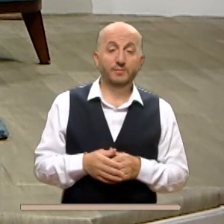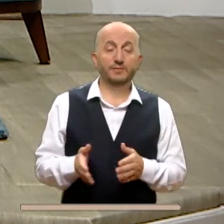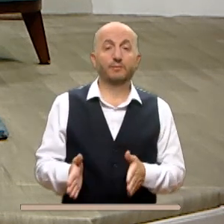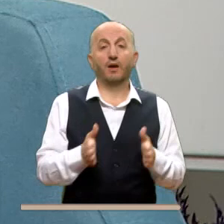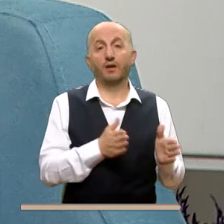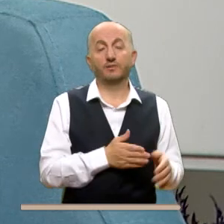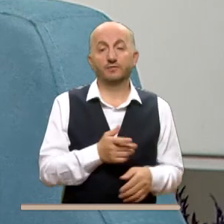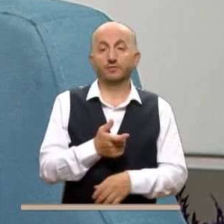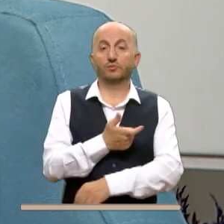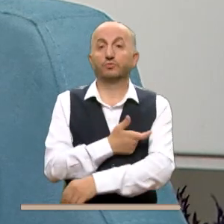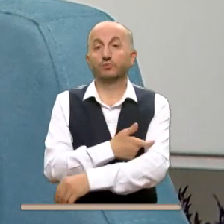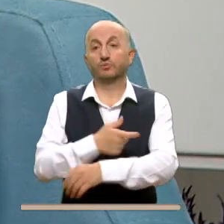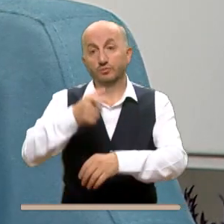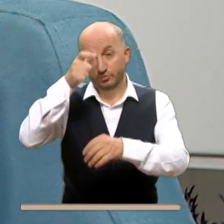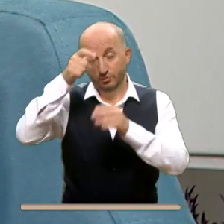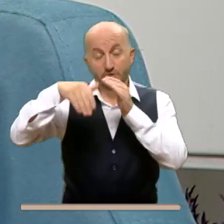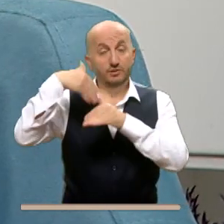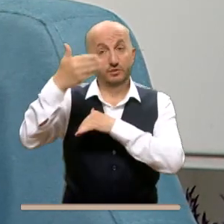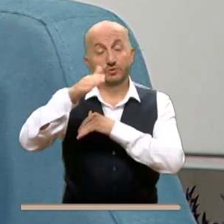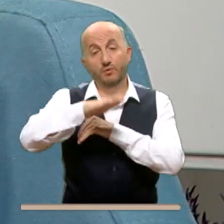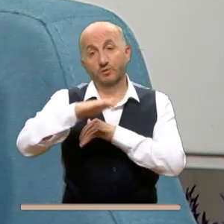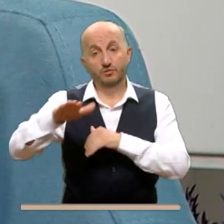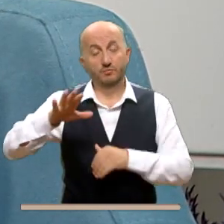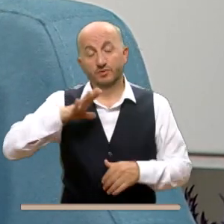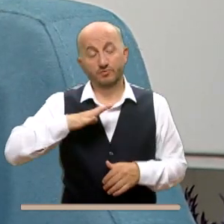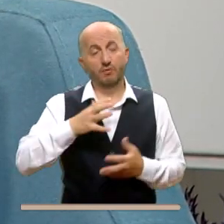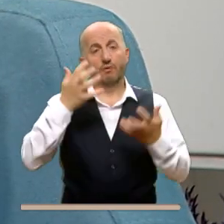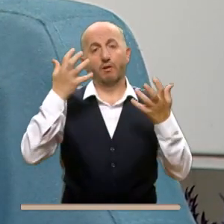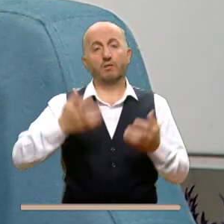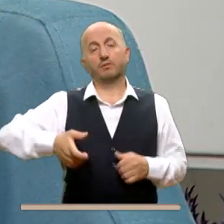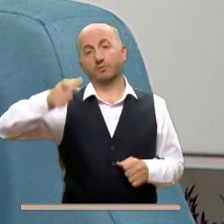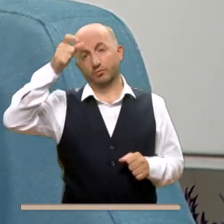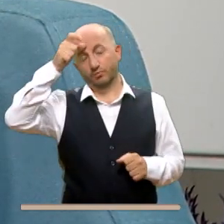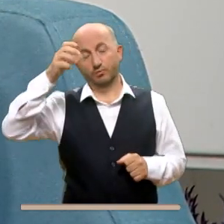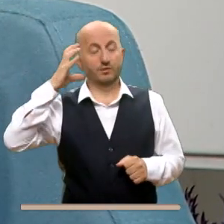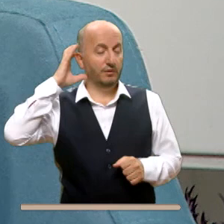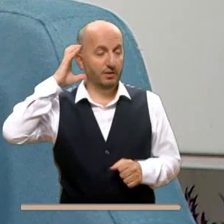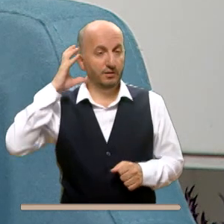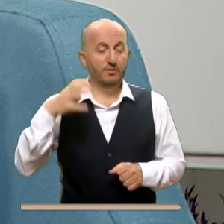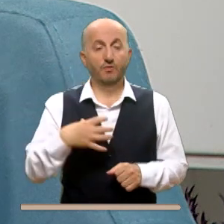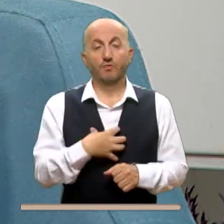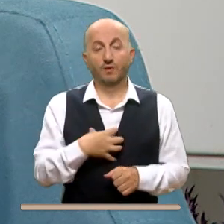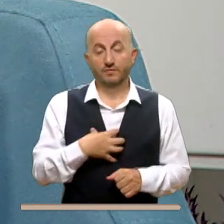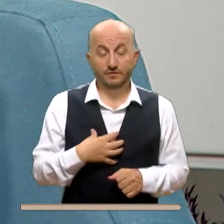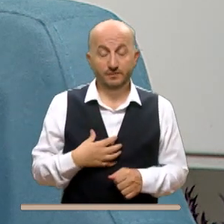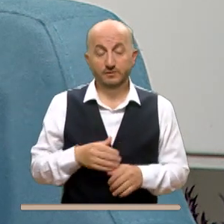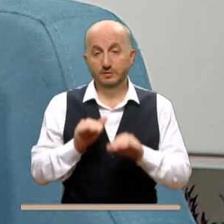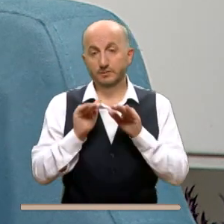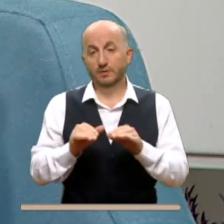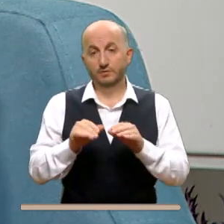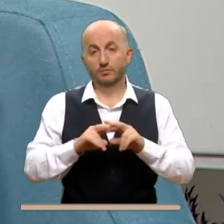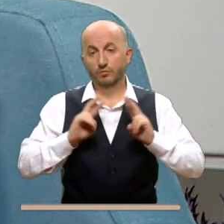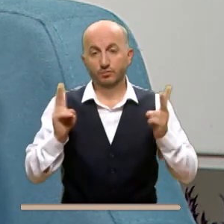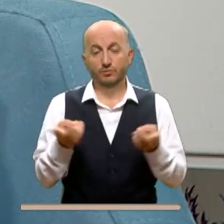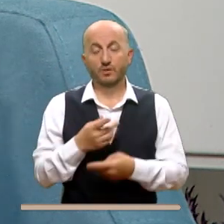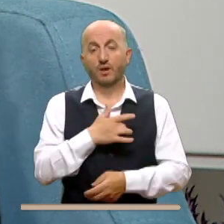bir yurt dışı öğrencilerimiz var. Ağırlıklı olarak Türkiye Diyanet Vakfı'nın efendim desteklediği uluslararası Anadolu